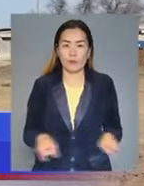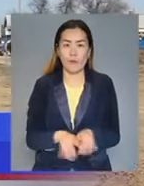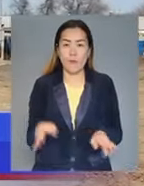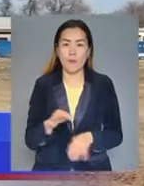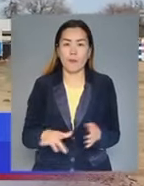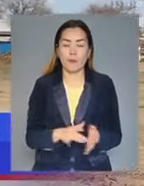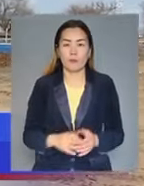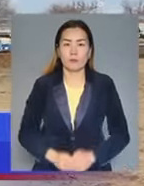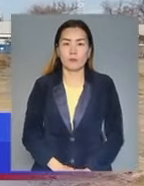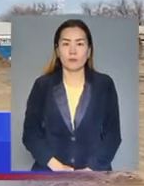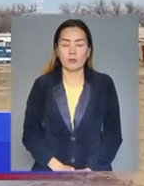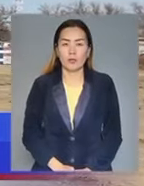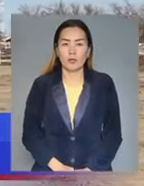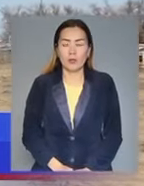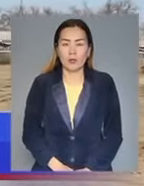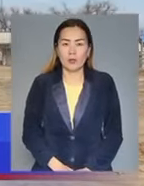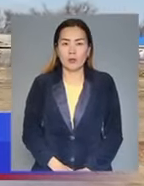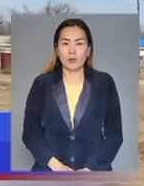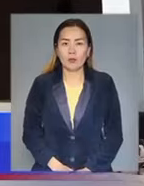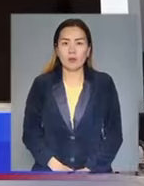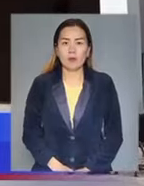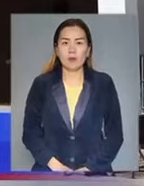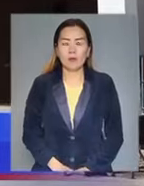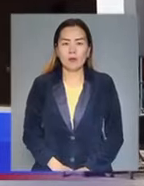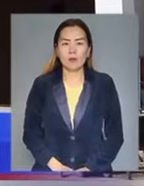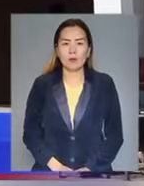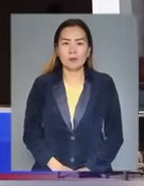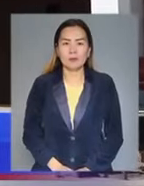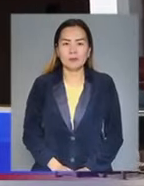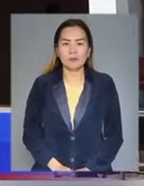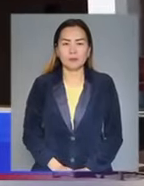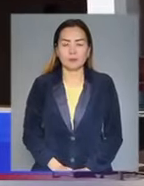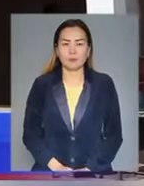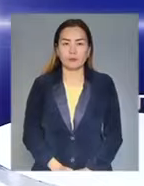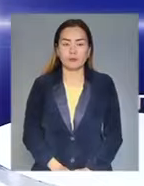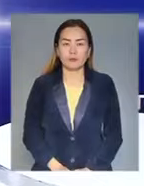Дені облыс орталығына ағылған. Нұржол Жақсылық, Қуаныш Бекбергенұлы, жаңалық қызметі.